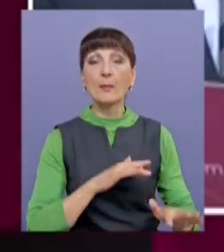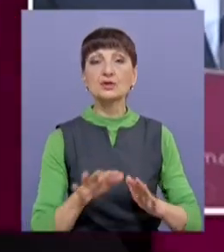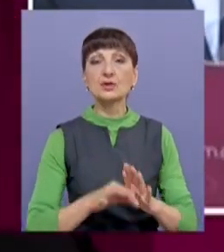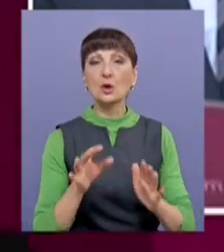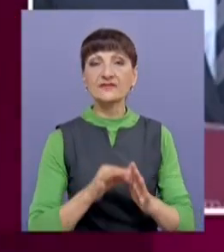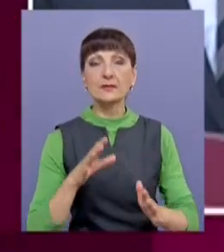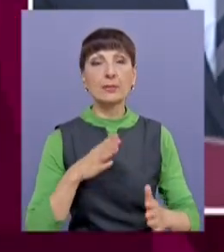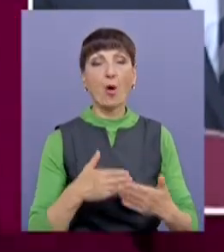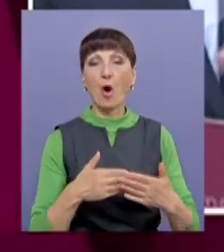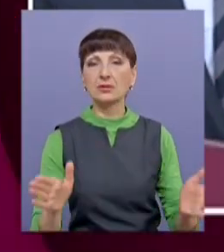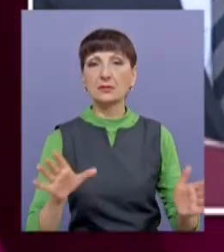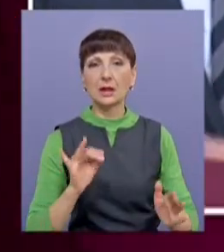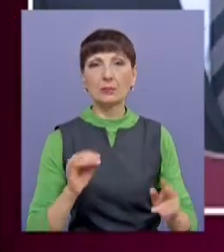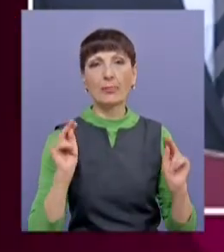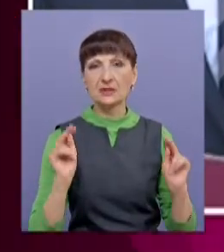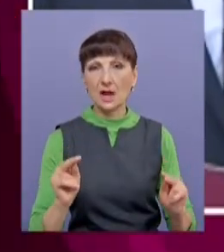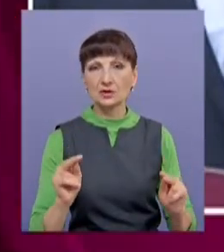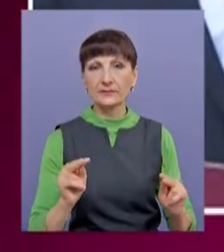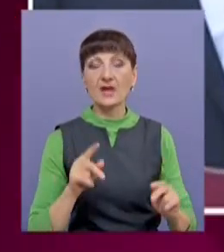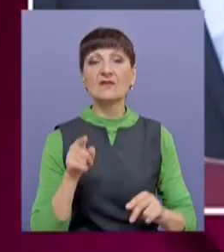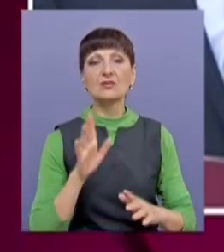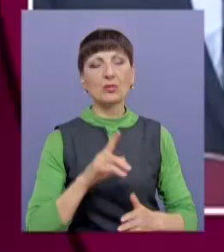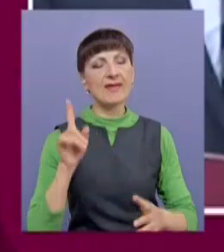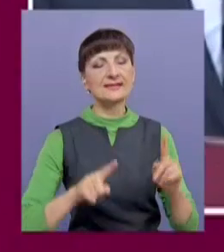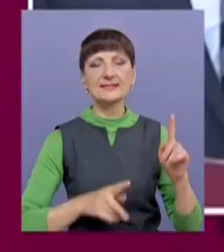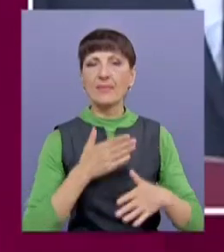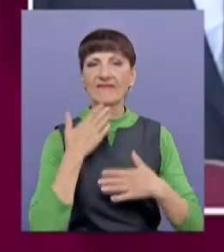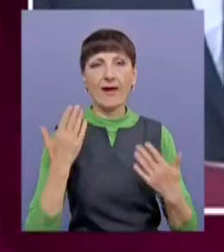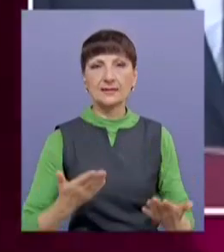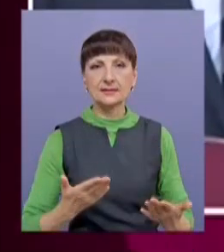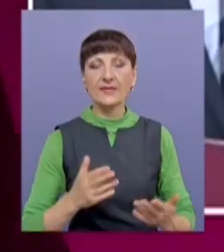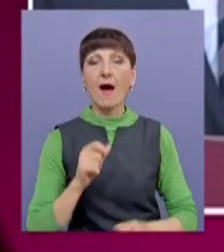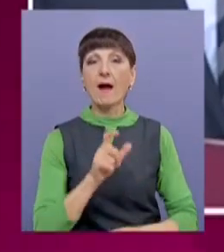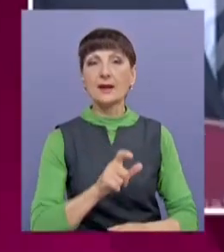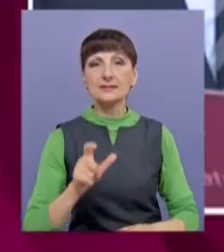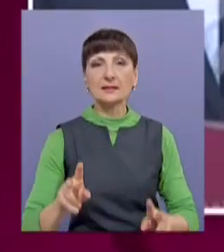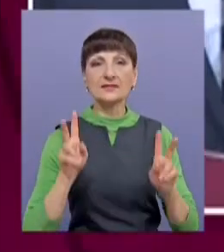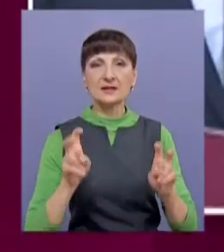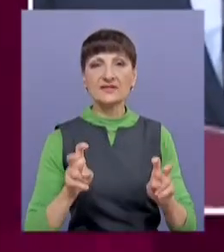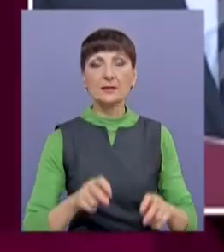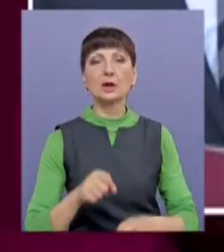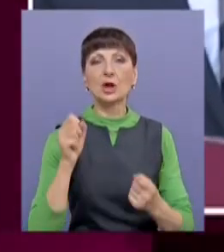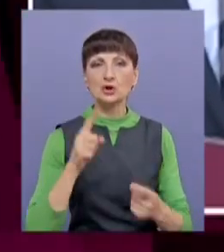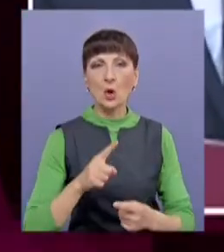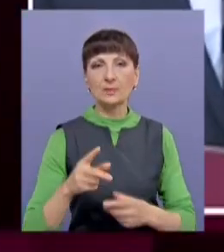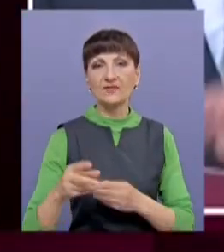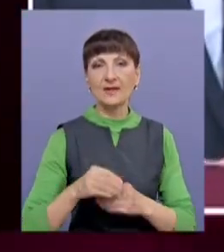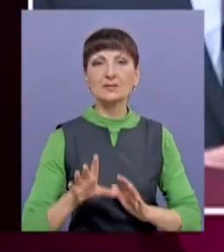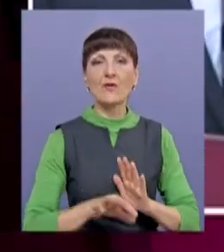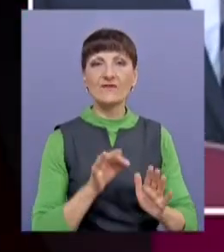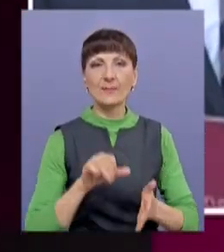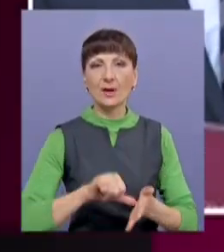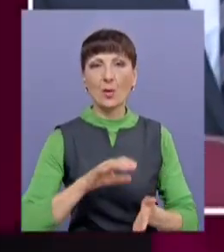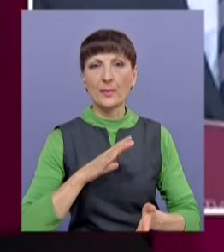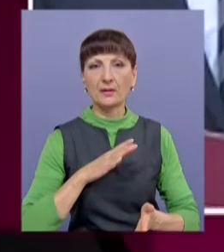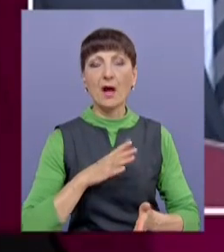был открытым и прозрачным, в чем он не сомневается. А кандидатов назвал достойными оппонентами, которые